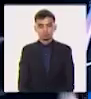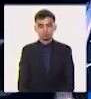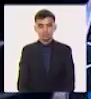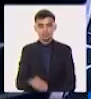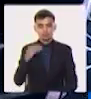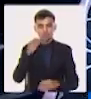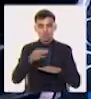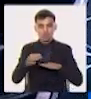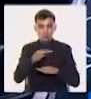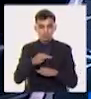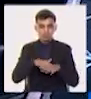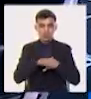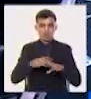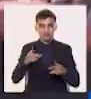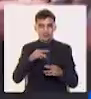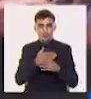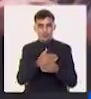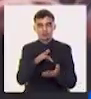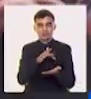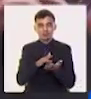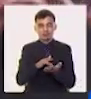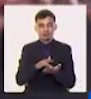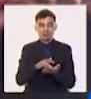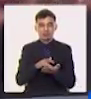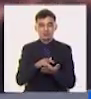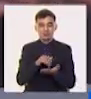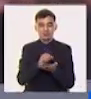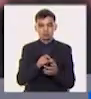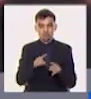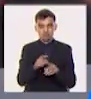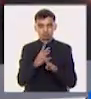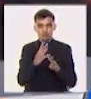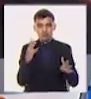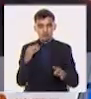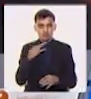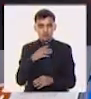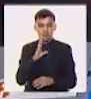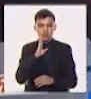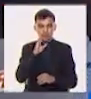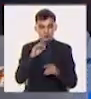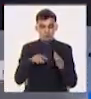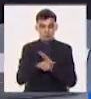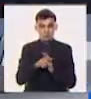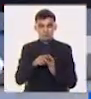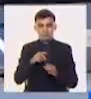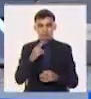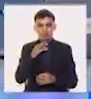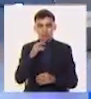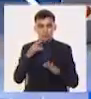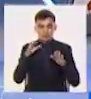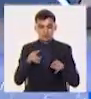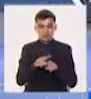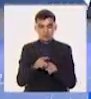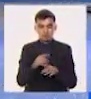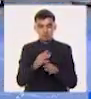Ал Түркістан облысының халыққа қызмет көрсету орталықтарында ұзын сонар кезек. Таң атпастан осында асыға жеткен жұртта